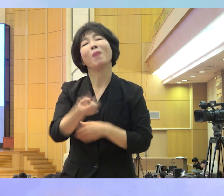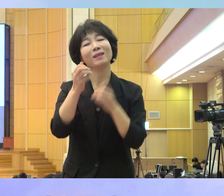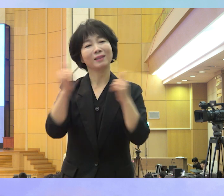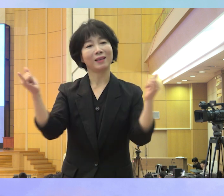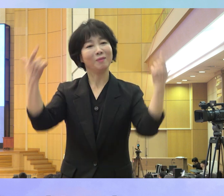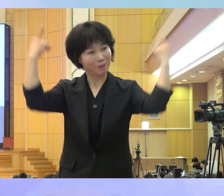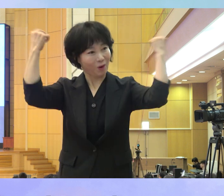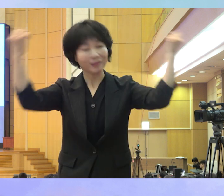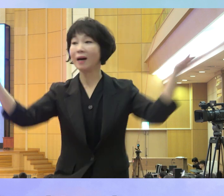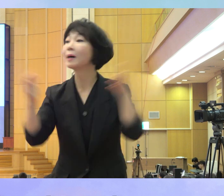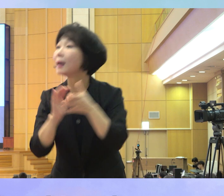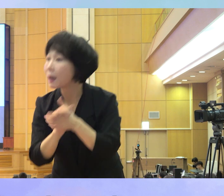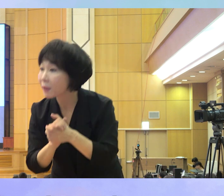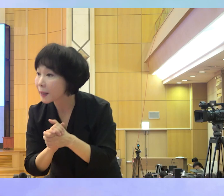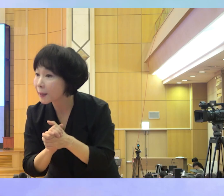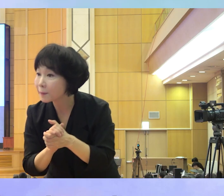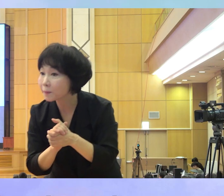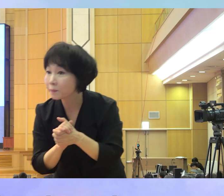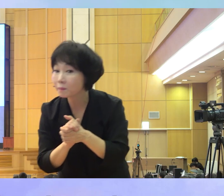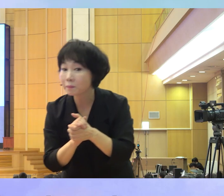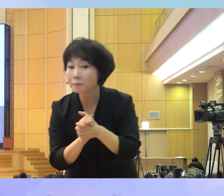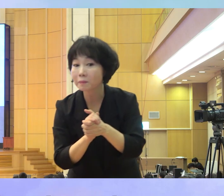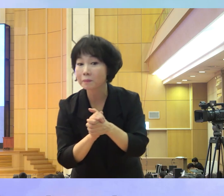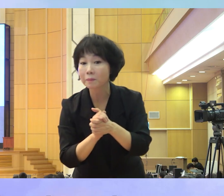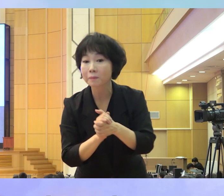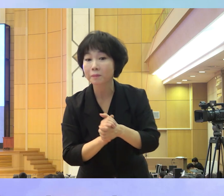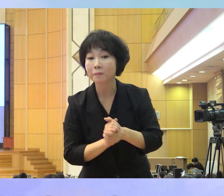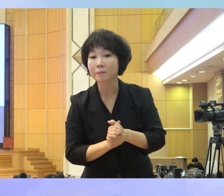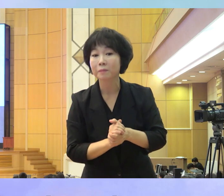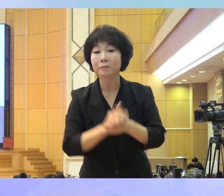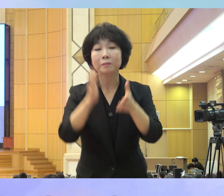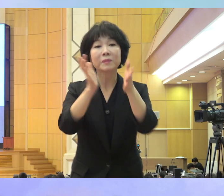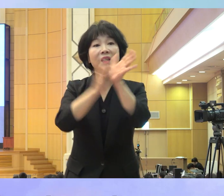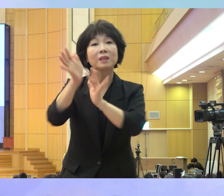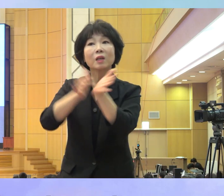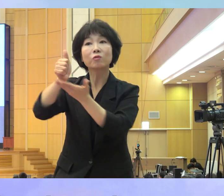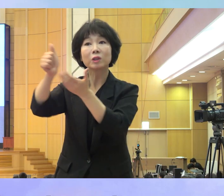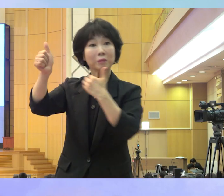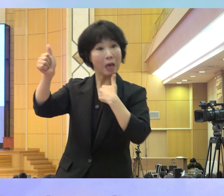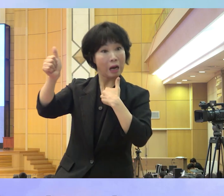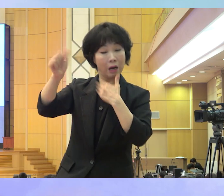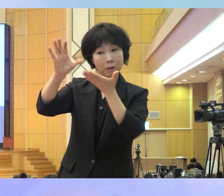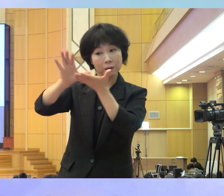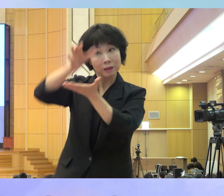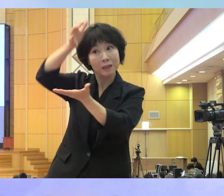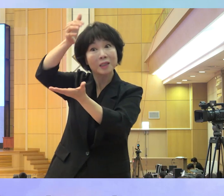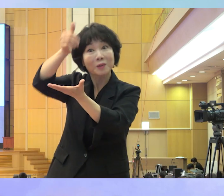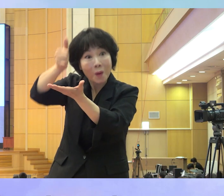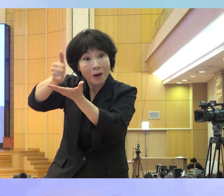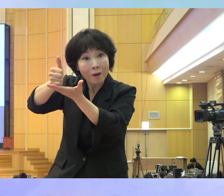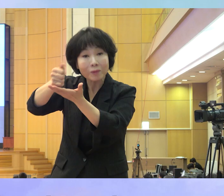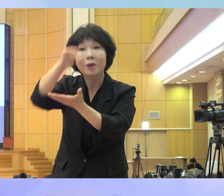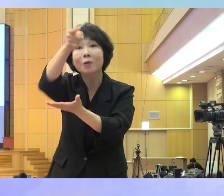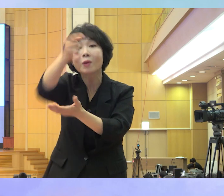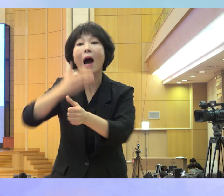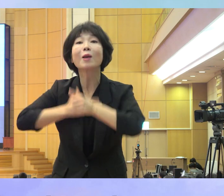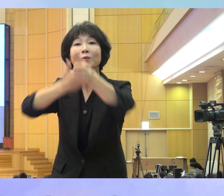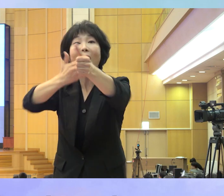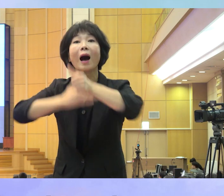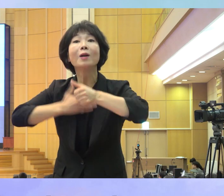복이 있도다. 이를 내게, 예수님이 그리스도라는 사실을 내게 알게